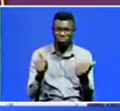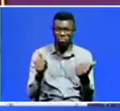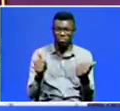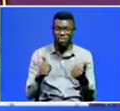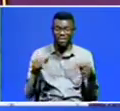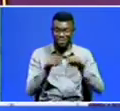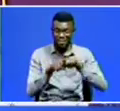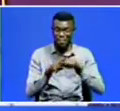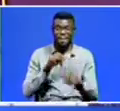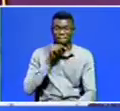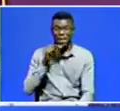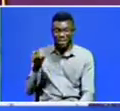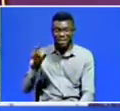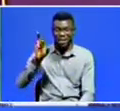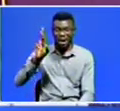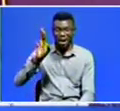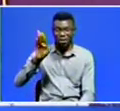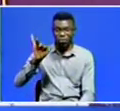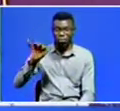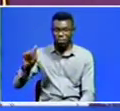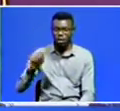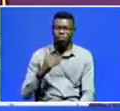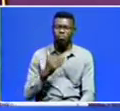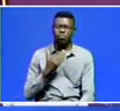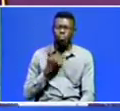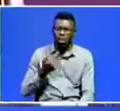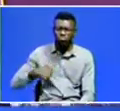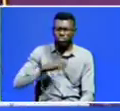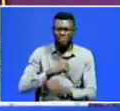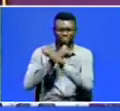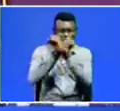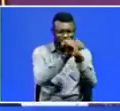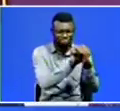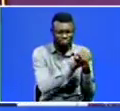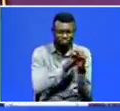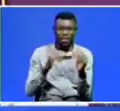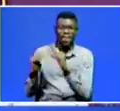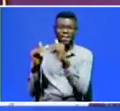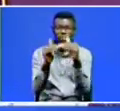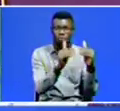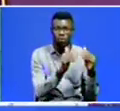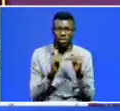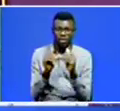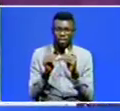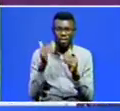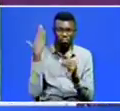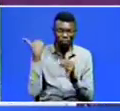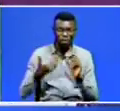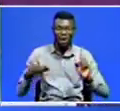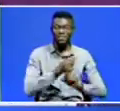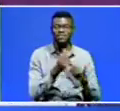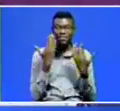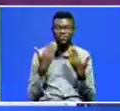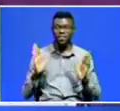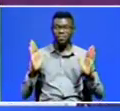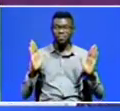think Rubia would want us to protect the space and democracy that was acquired.